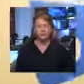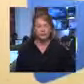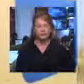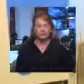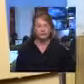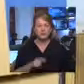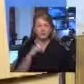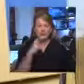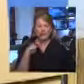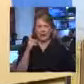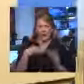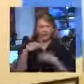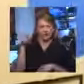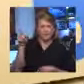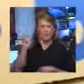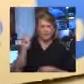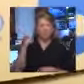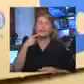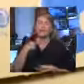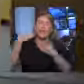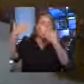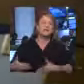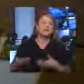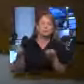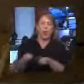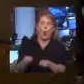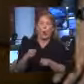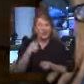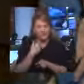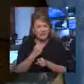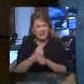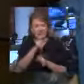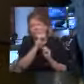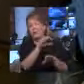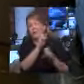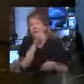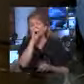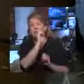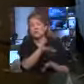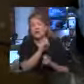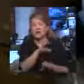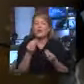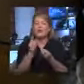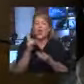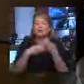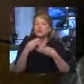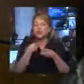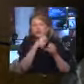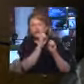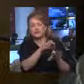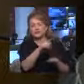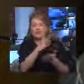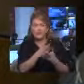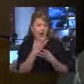אני לא משתמש בה, אז הם דרשו ממני לאטום, מתנתי. כל זה ג'נקיאדה, משהו שלא בשימוש. זה יושב פה